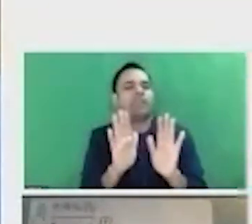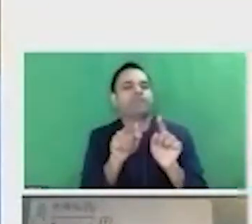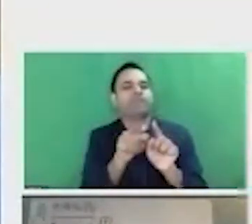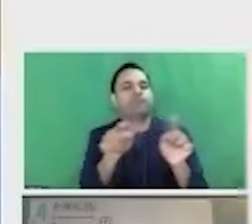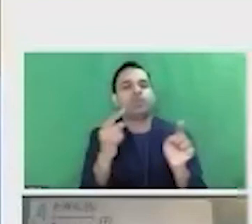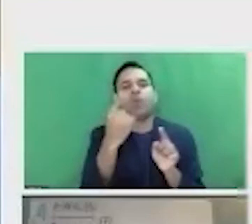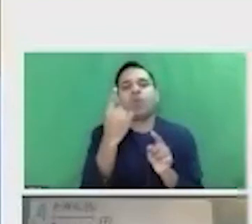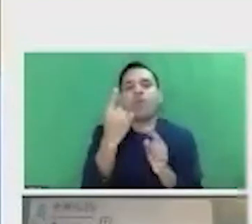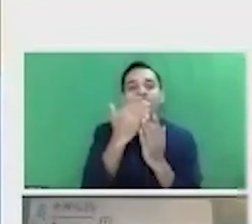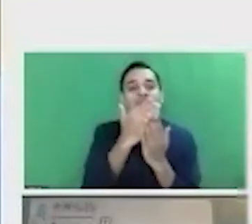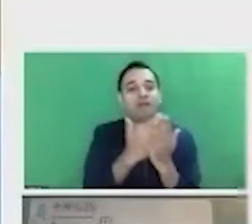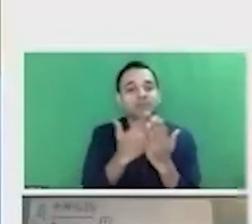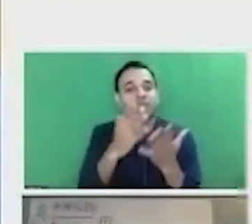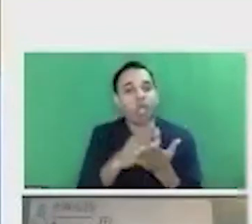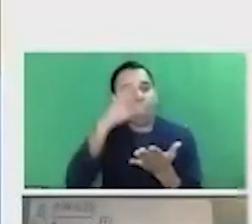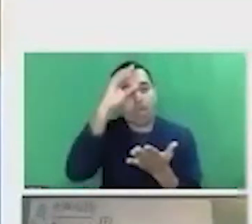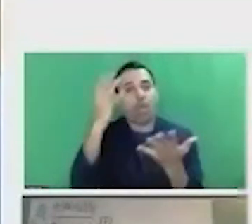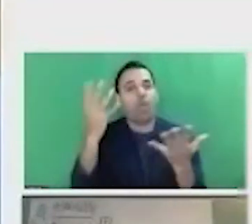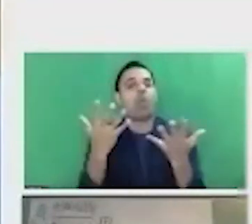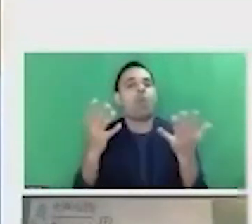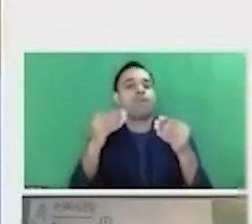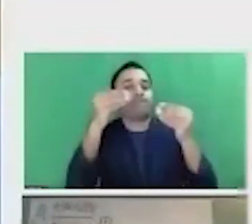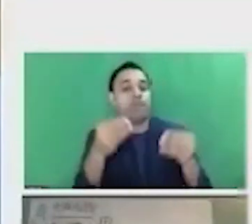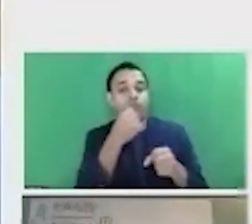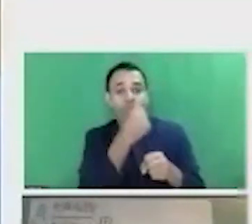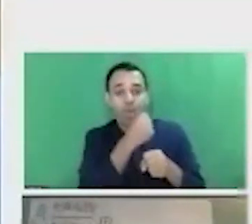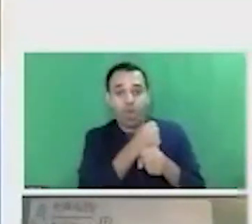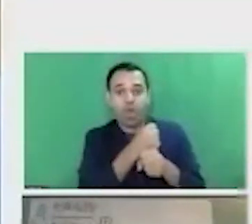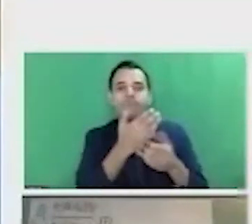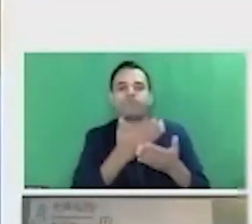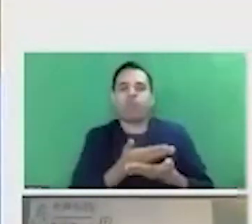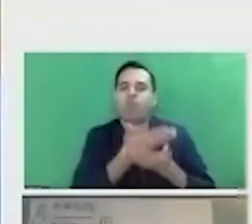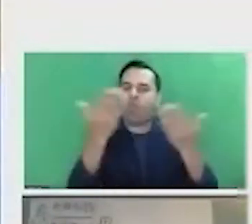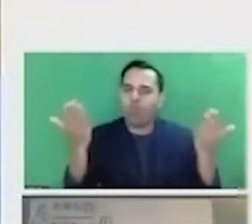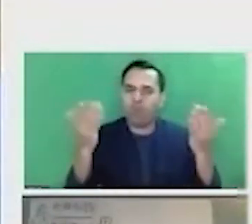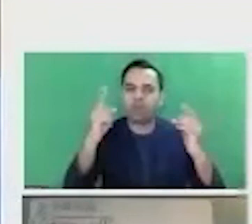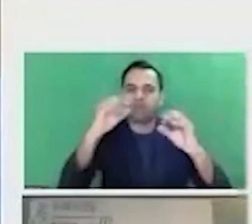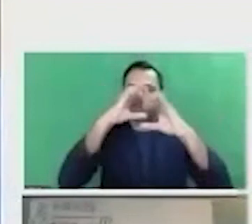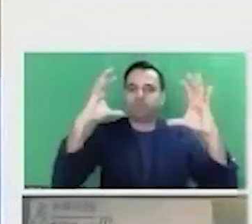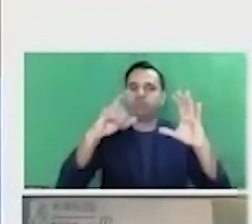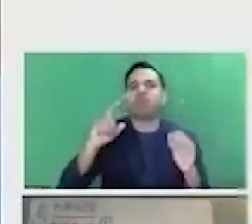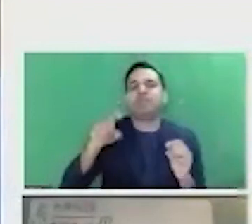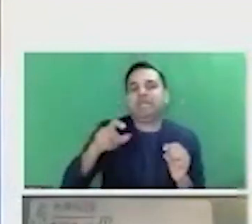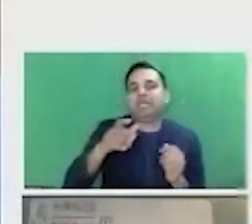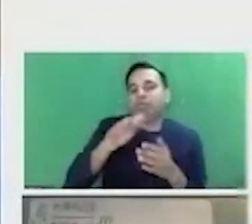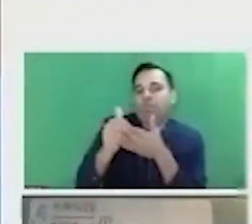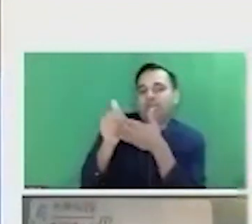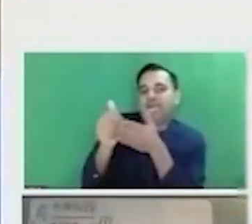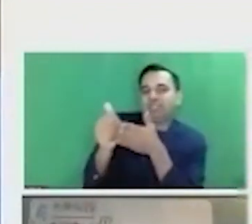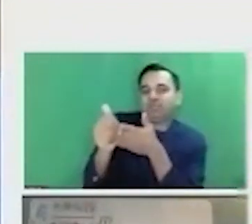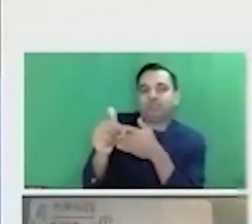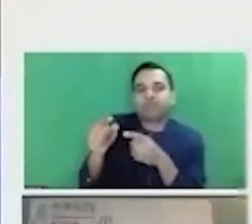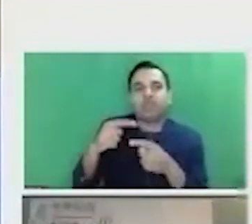هناك إطار للجميع وهناك فكرة نحتاج فيها من الجميع، نحتاج أن نسمع من الكل، هذا